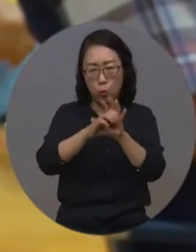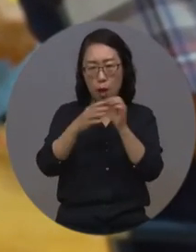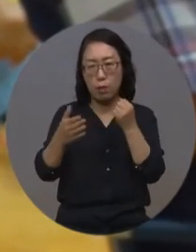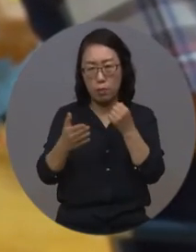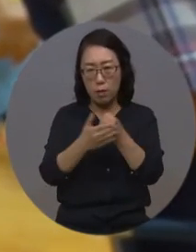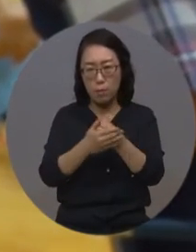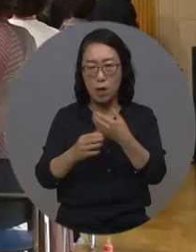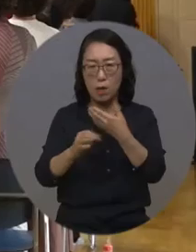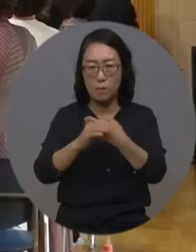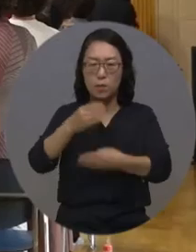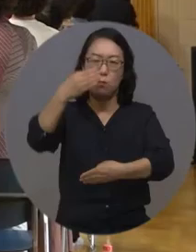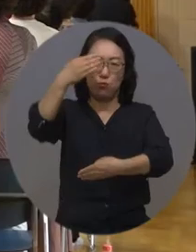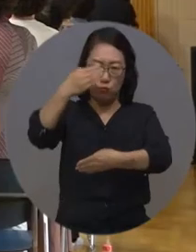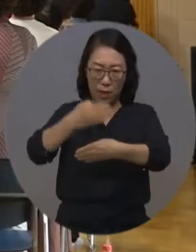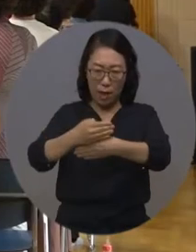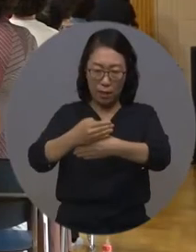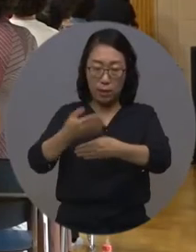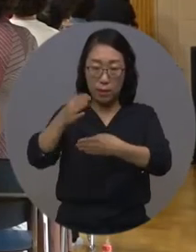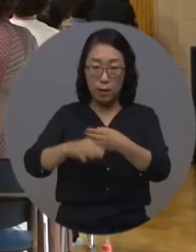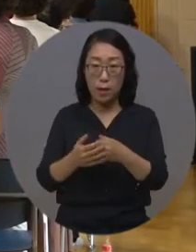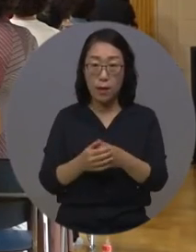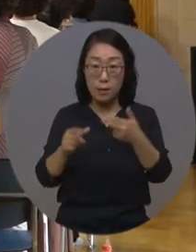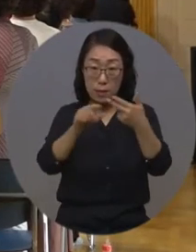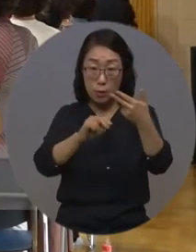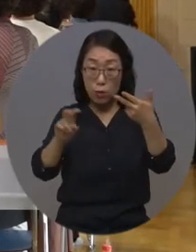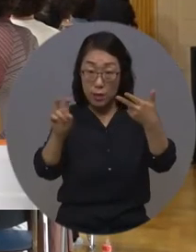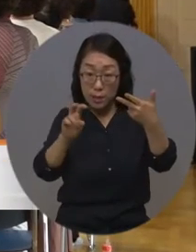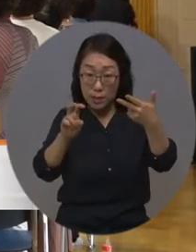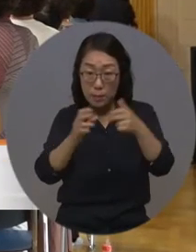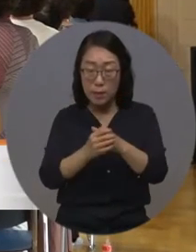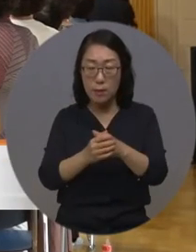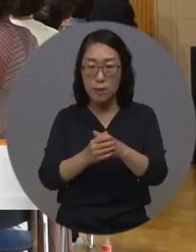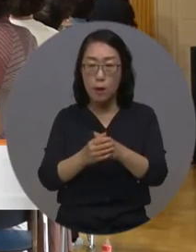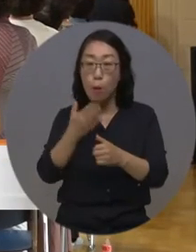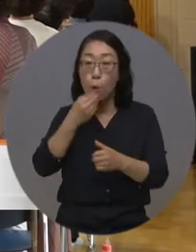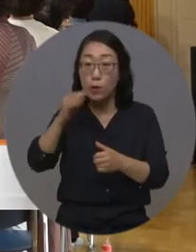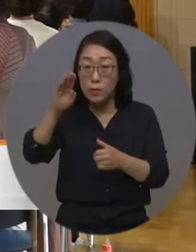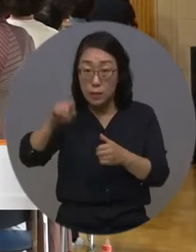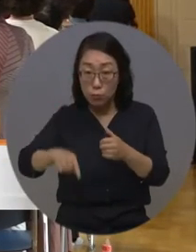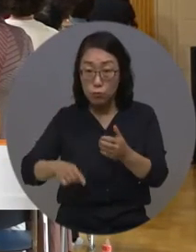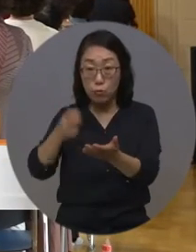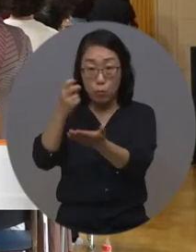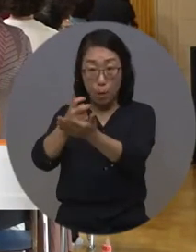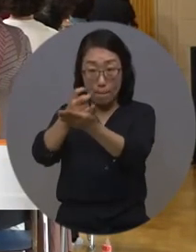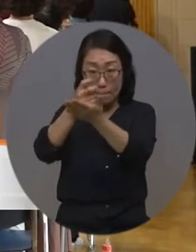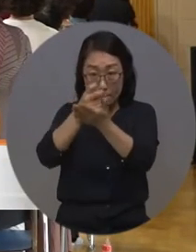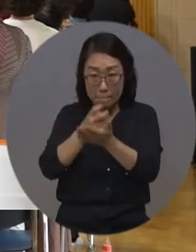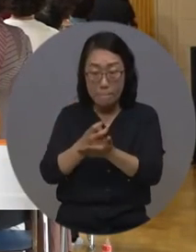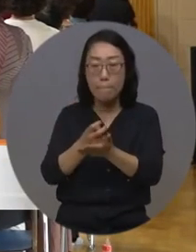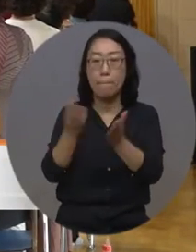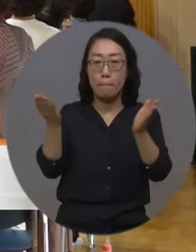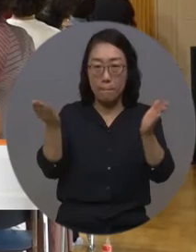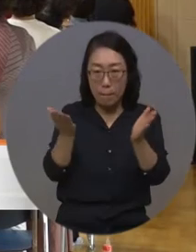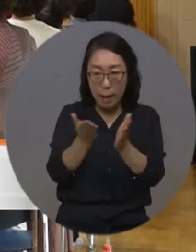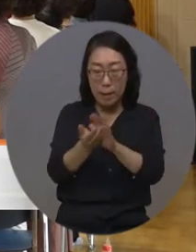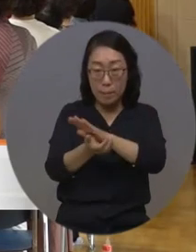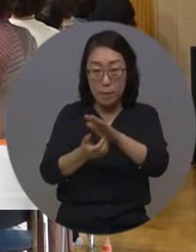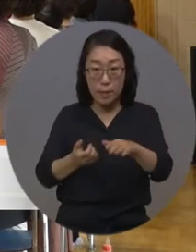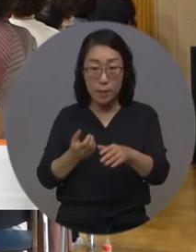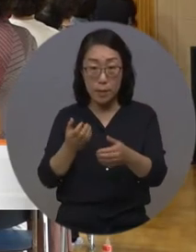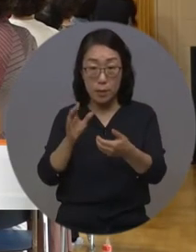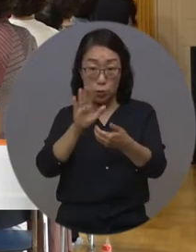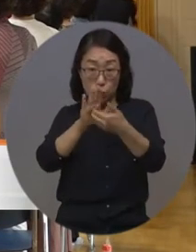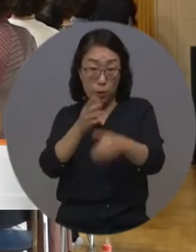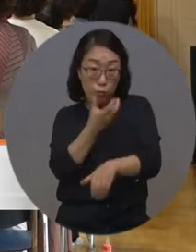따라 휴관을 했으나 2021년 7월 20일 현재 보건복지부의 코로나19 대응 지침에 따라 예방접종자